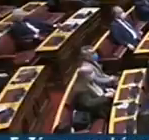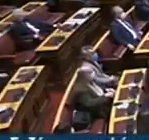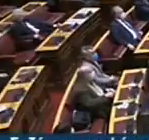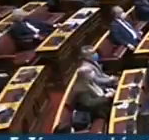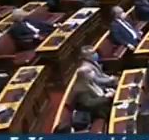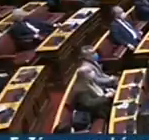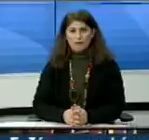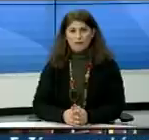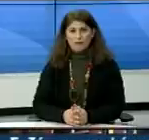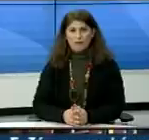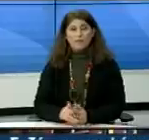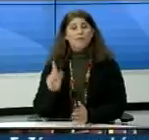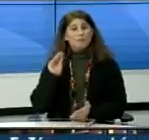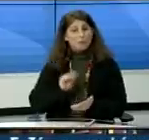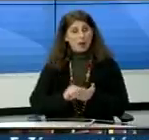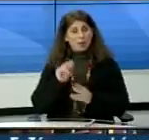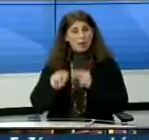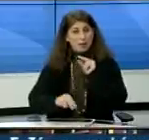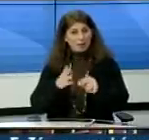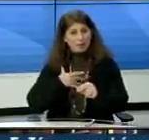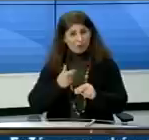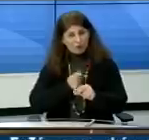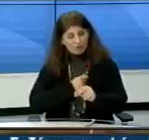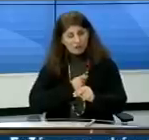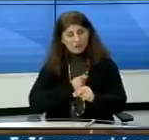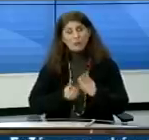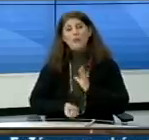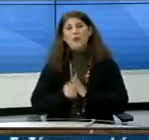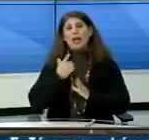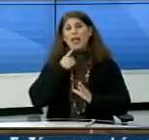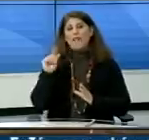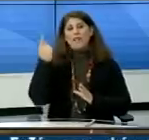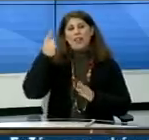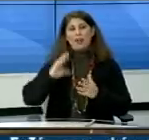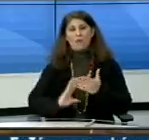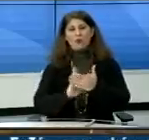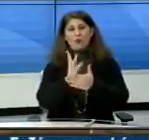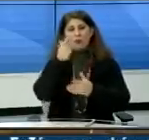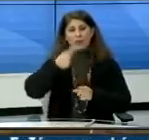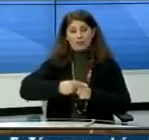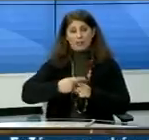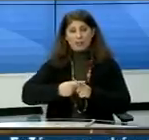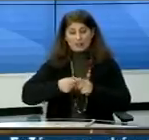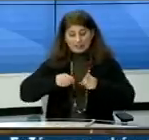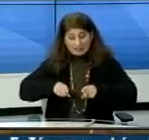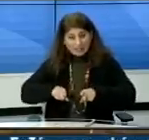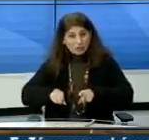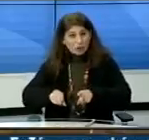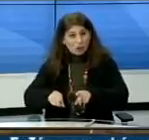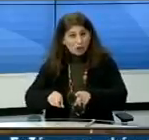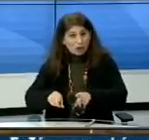Μία ακόμα ψήφος εμπιστοσύνης και μία νέα ευκαιρία πρόοδου για τη χώρα.